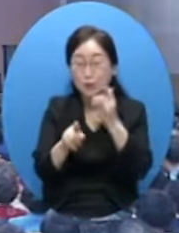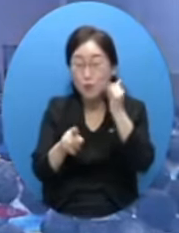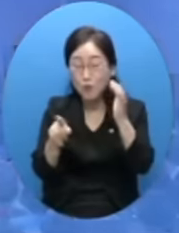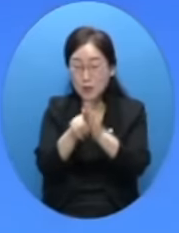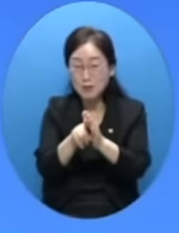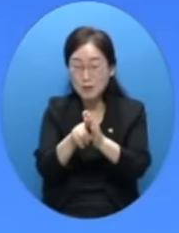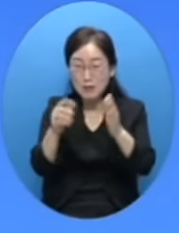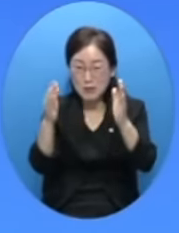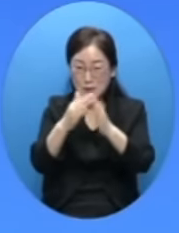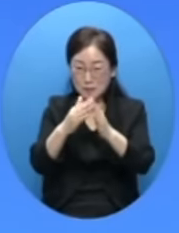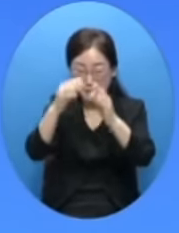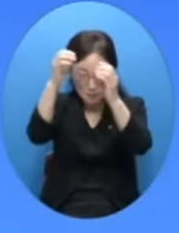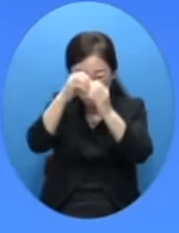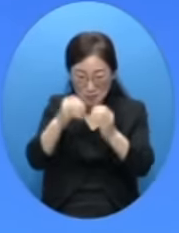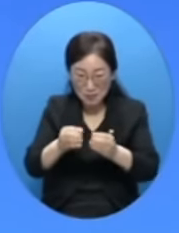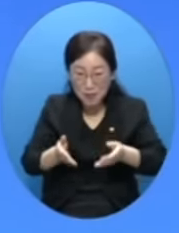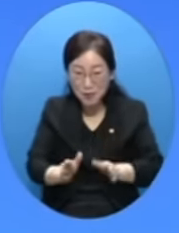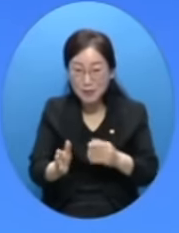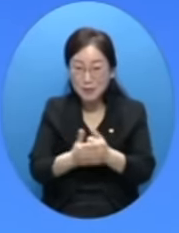신앙심이 깊은 건 아닙니다.